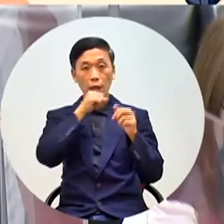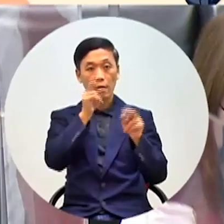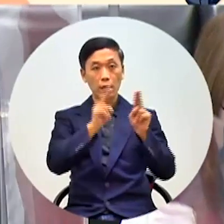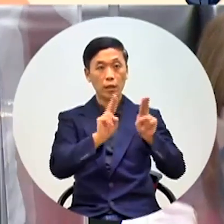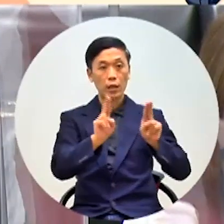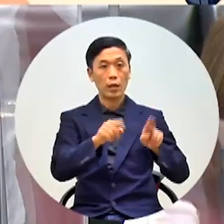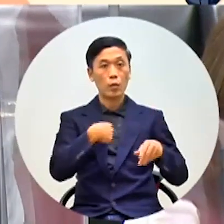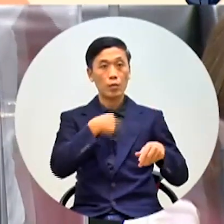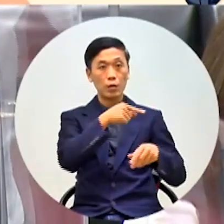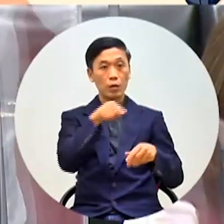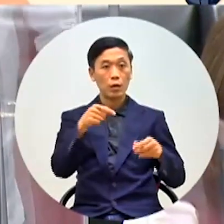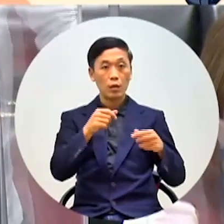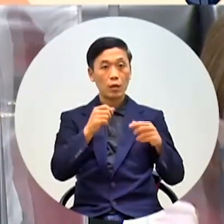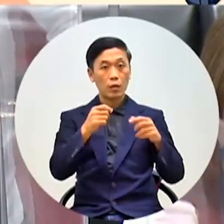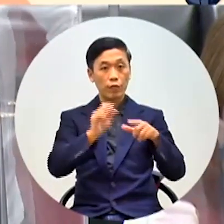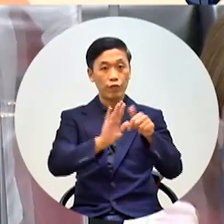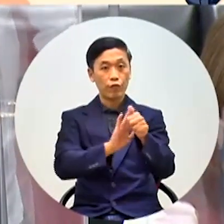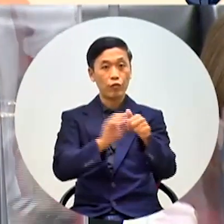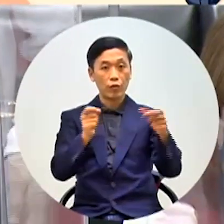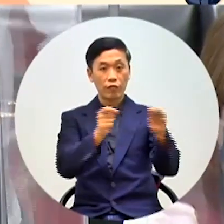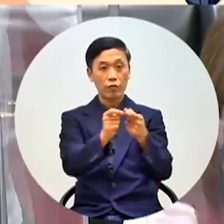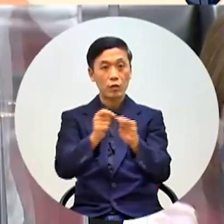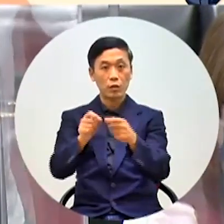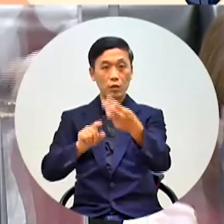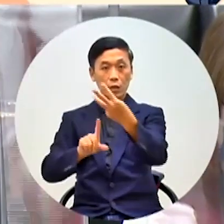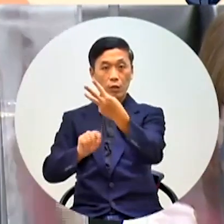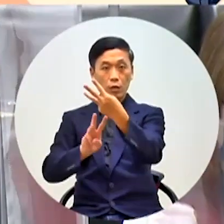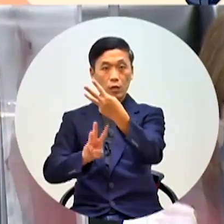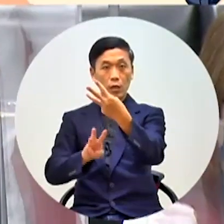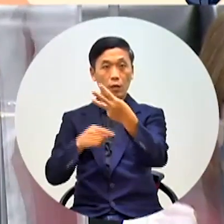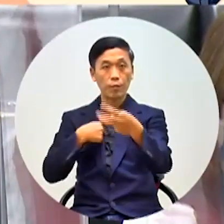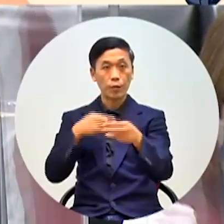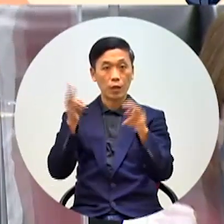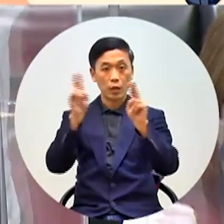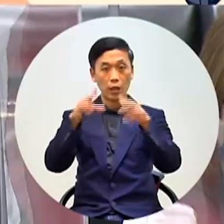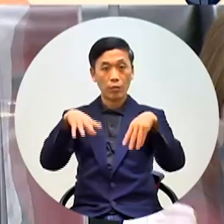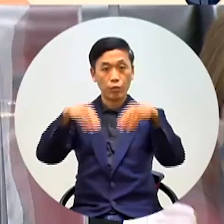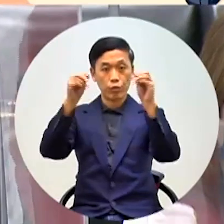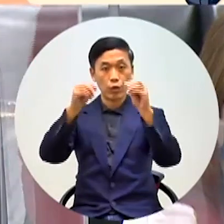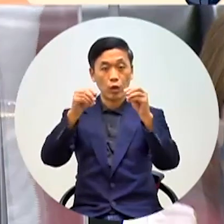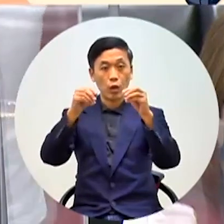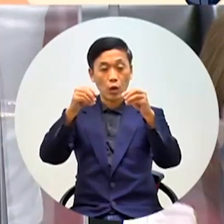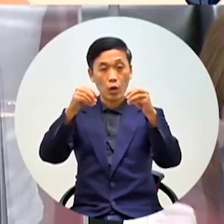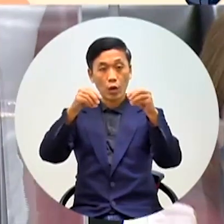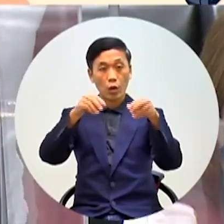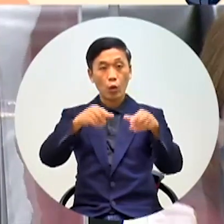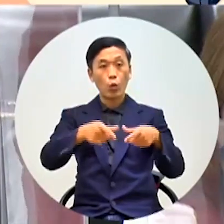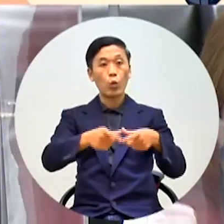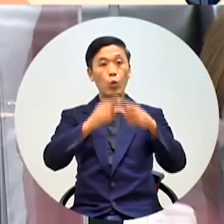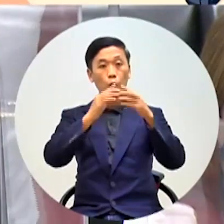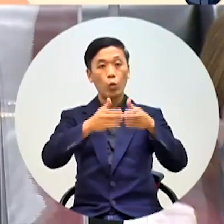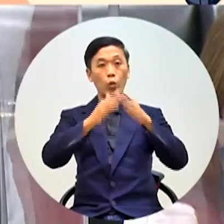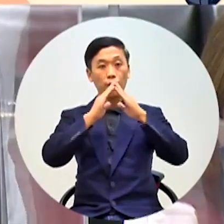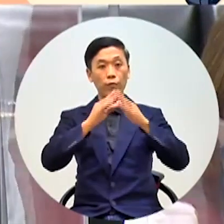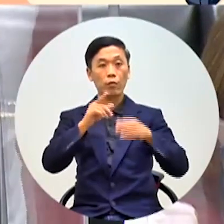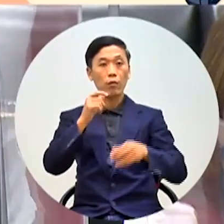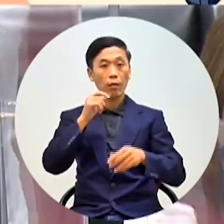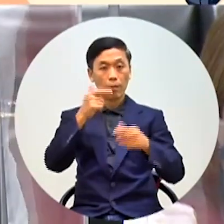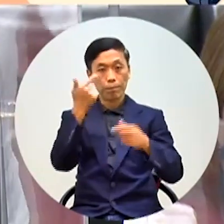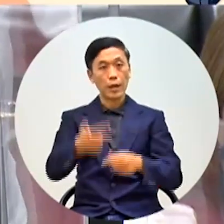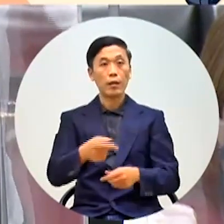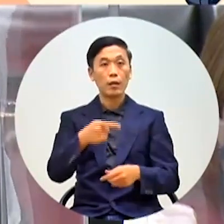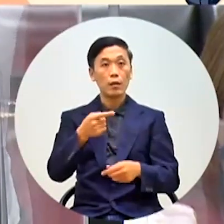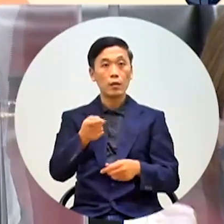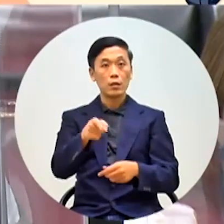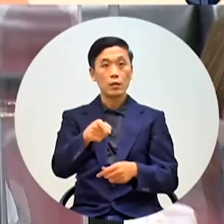但三月三号一天，阮复电上班呐、啊，都按按照工山来